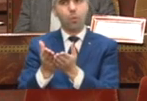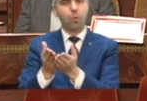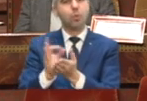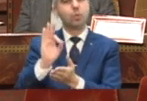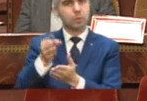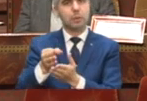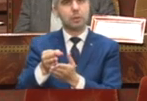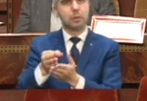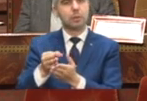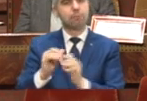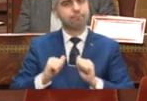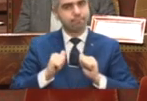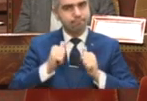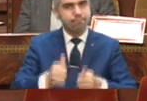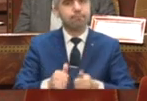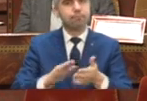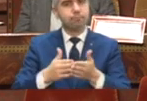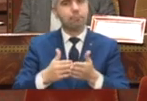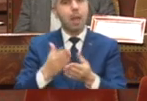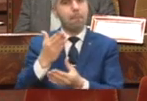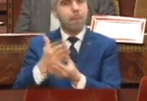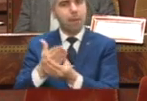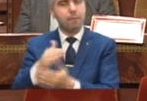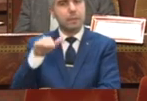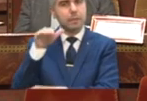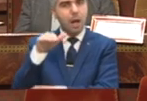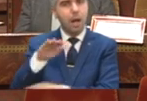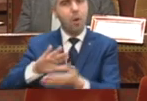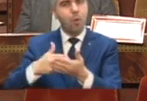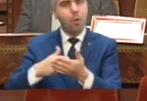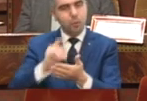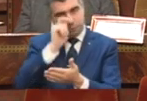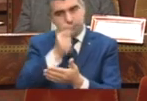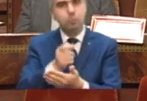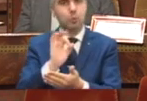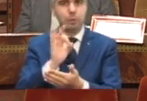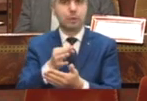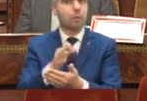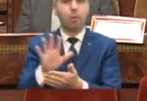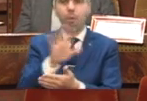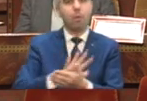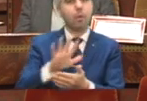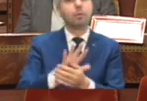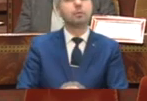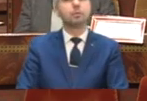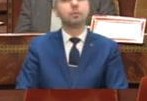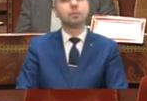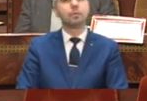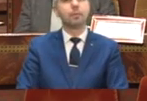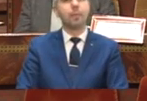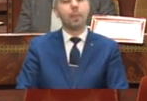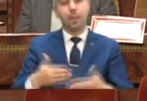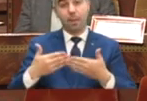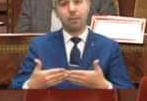متحمسين القضية الوطنية، هذا شيء هذا لا شك فيه ولا جدال فيه، ولكن بالنسبة لنا